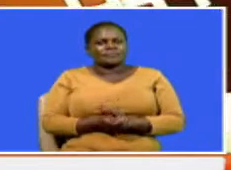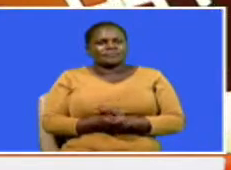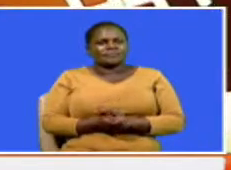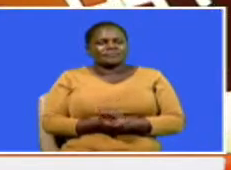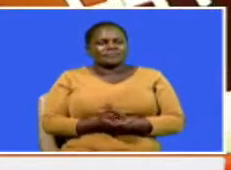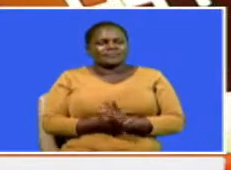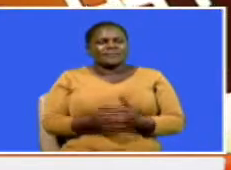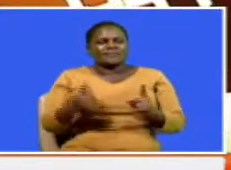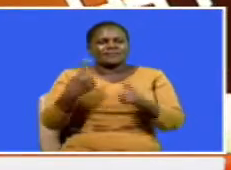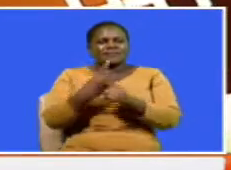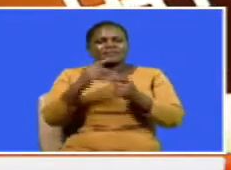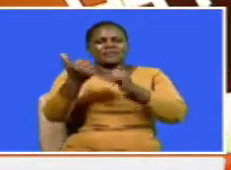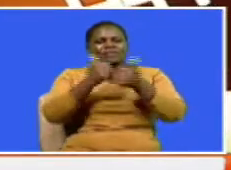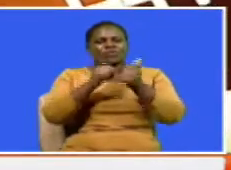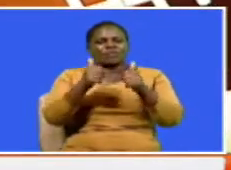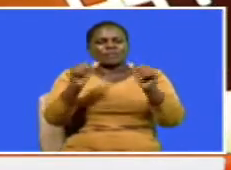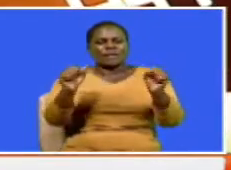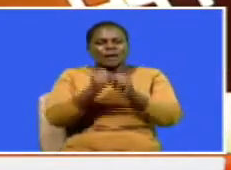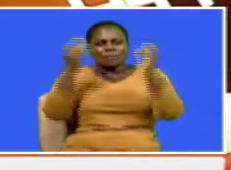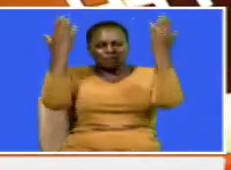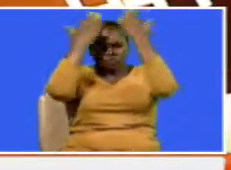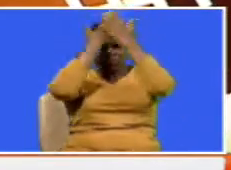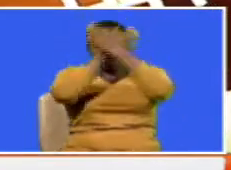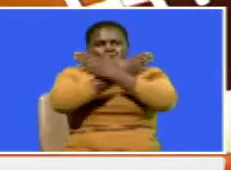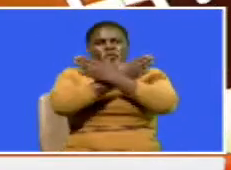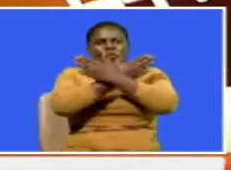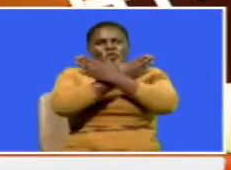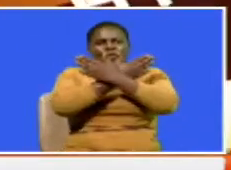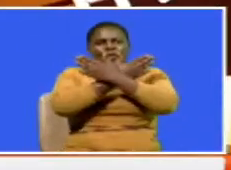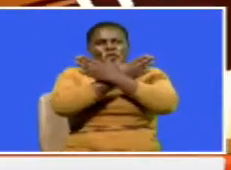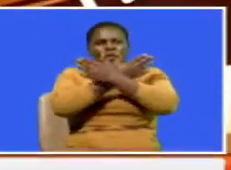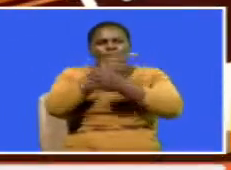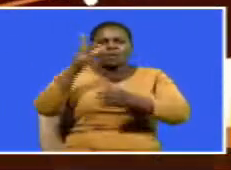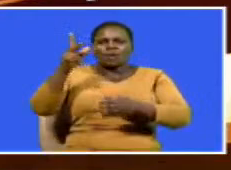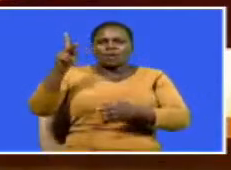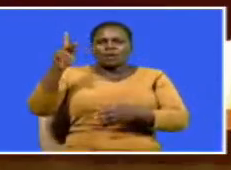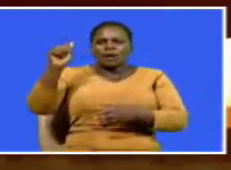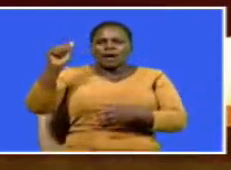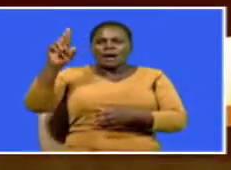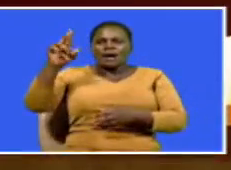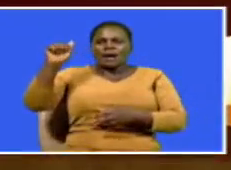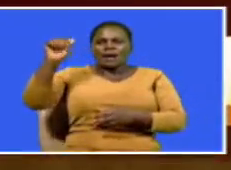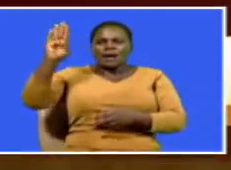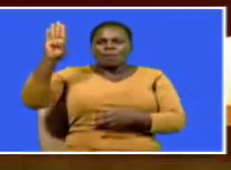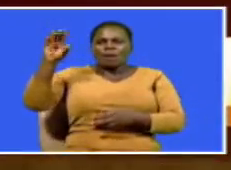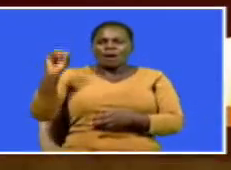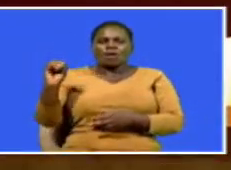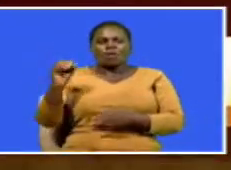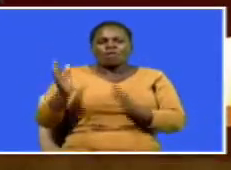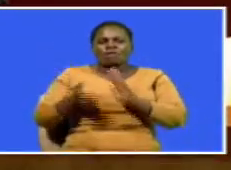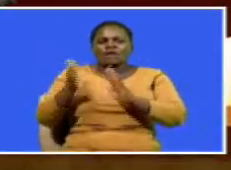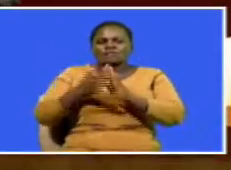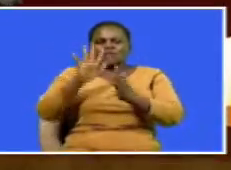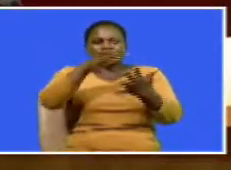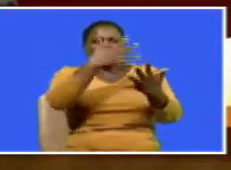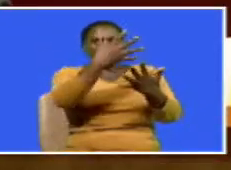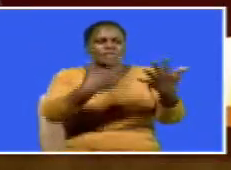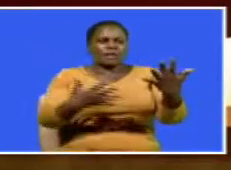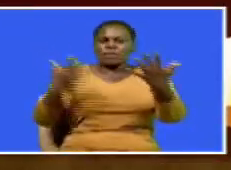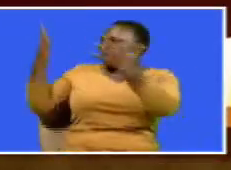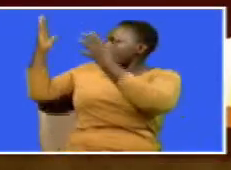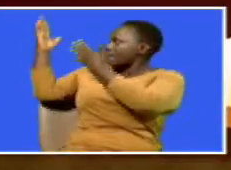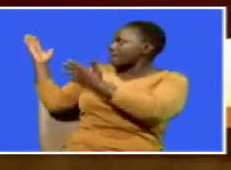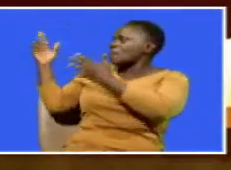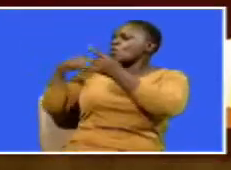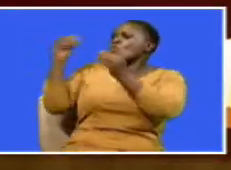Kutokana na michuano mbalimbali itachezwa usiku wa leo kwenye dimba la Karabao. Hebu basi tuangalie kwa haraka haraka tu ratiba ya leo,